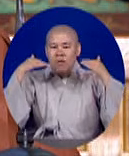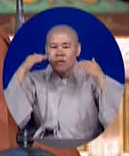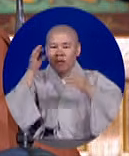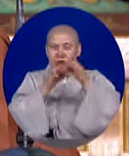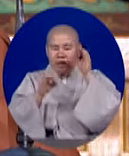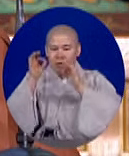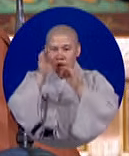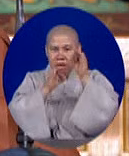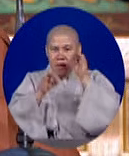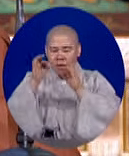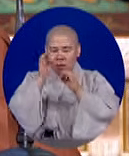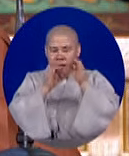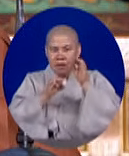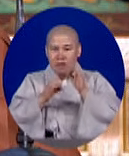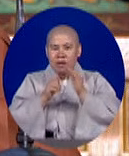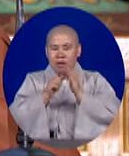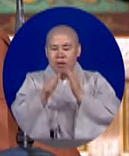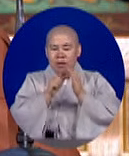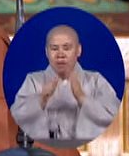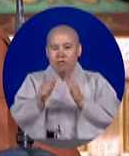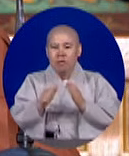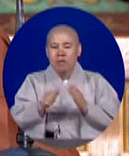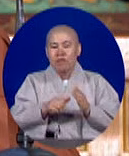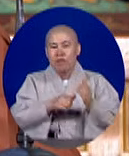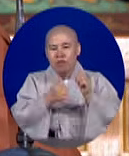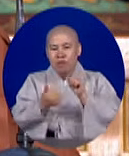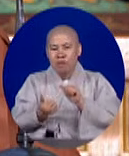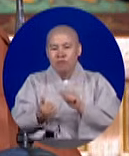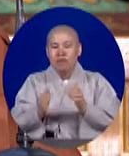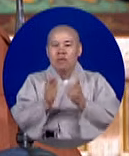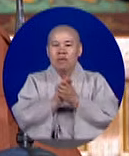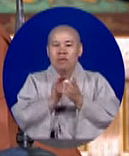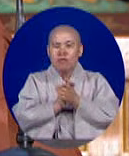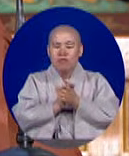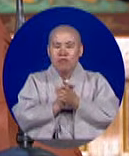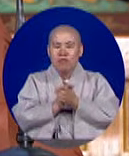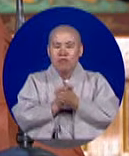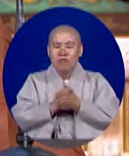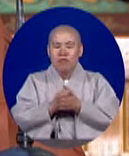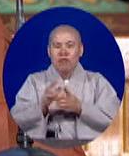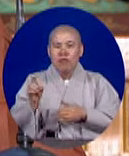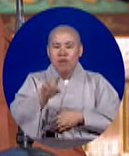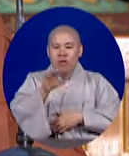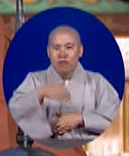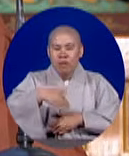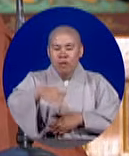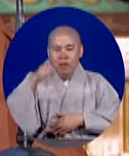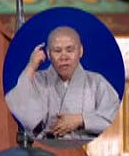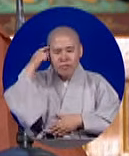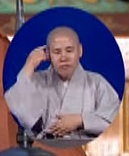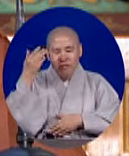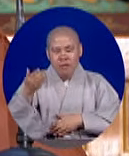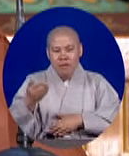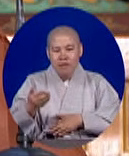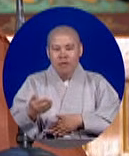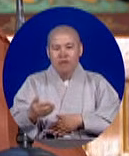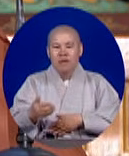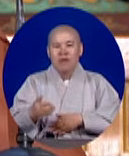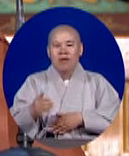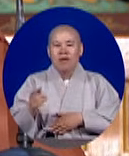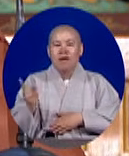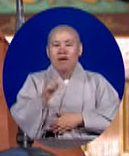사람이 어디로 갔습니까? 사하지, 죽은 사람이 어디로 갔느냐? 다 몰라요.